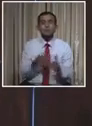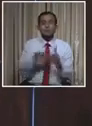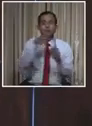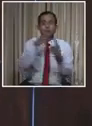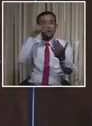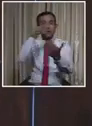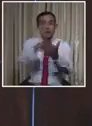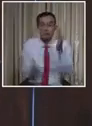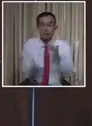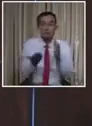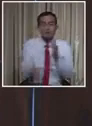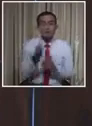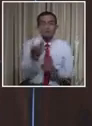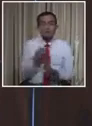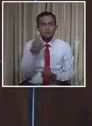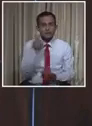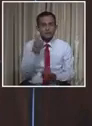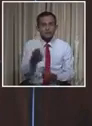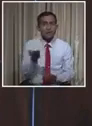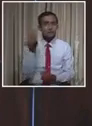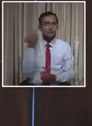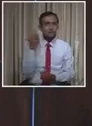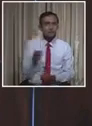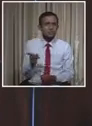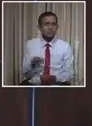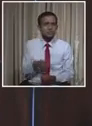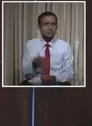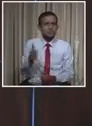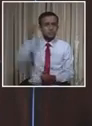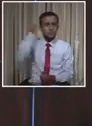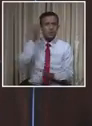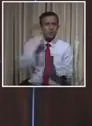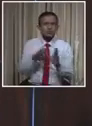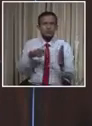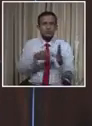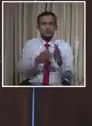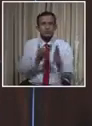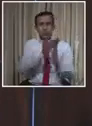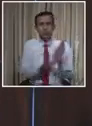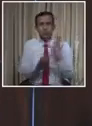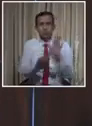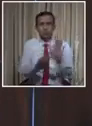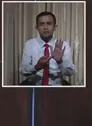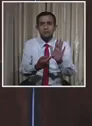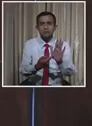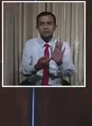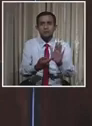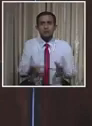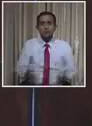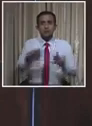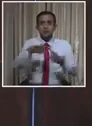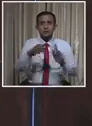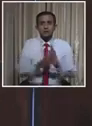කරගෙන යන අතරෙම අපි දැක්කා පහුගිය දවස් ගිය අවුරුද්දේ අයවැලේකන ඉදිරිපත් කරනකොට මාර්ග